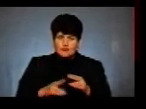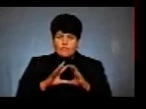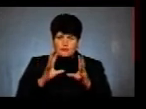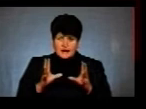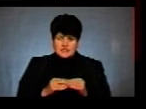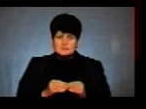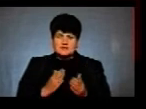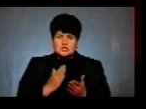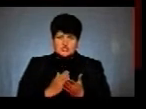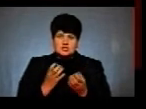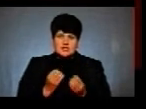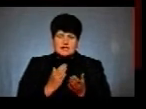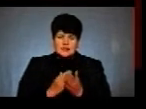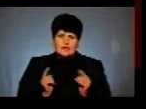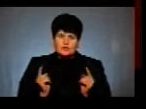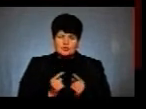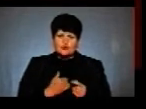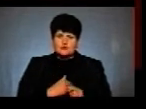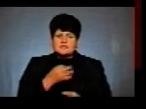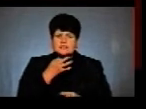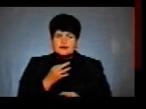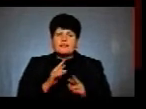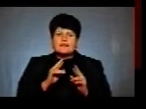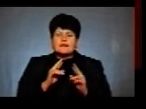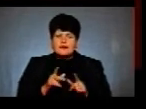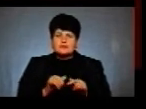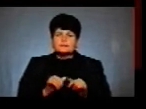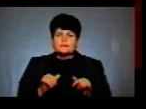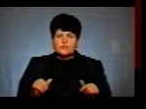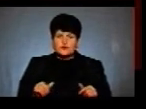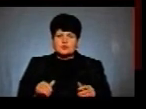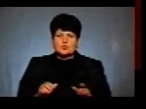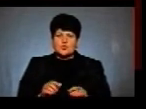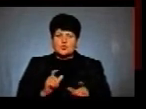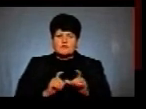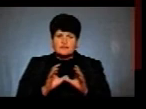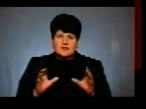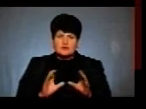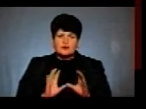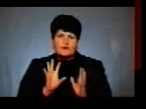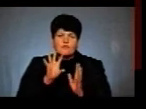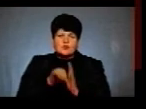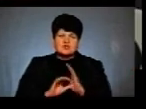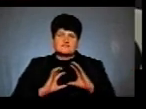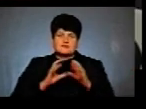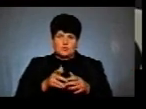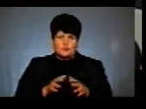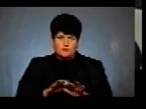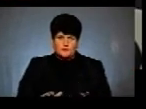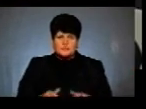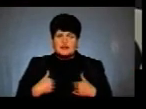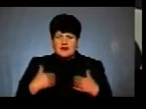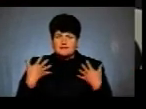принципі, але ще є лаконічно. Хочу, щоб ви розказали, як рухаються університети у напрямку виходу у світовий простір. Ну, я десь